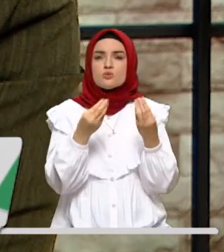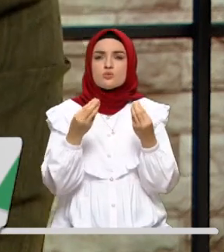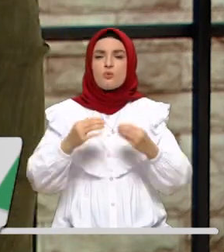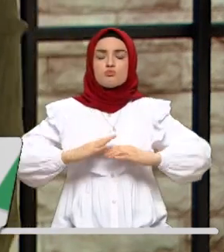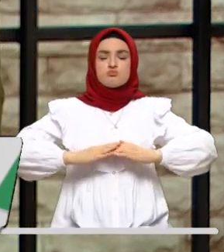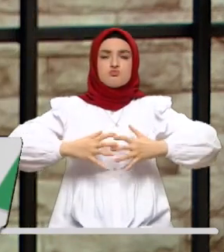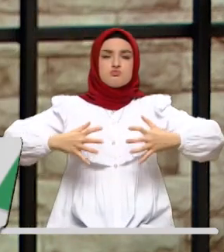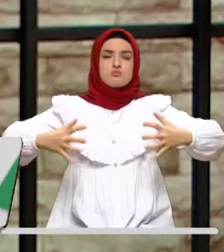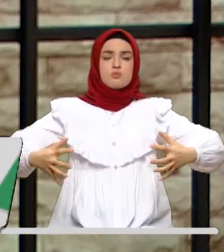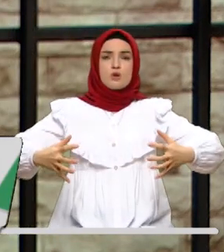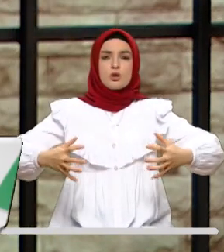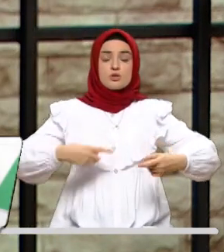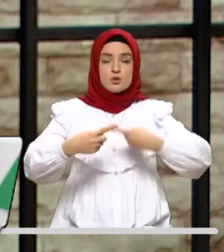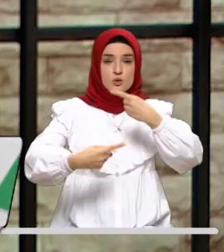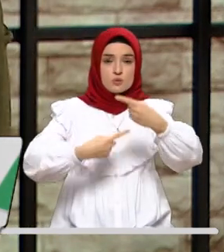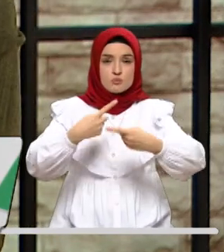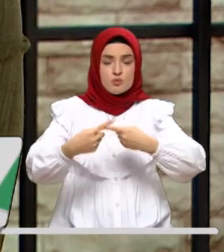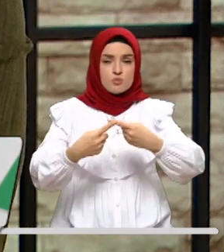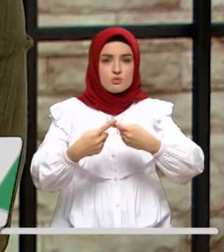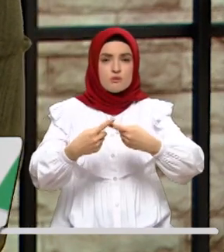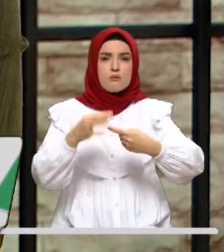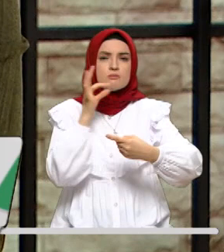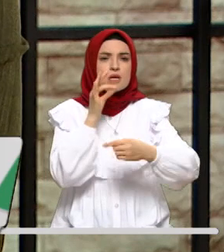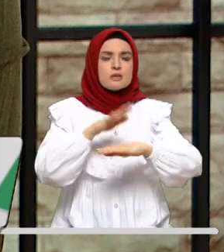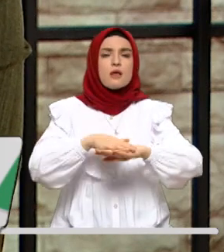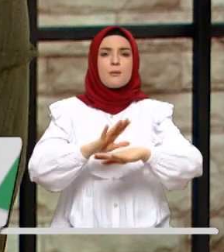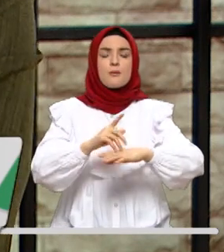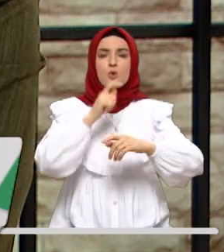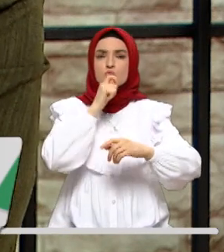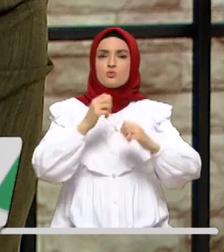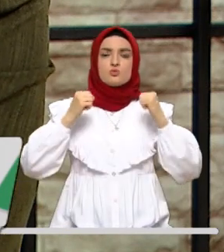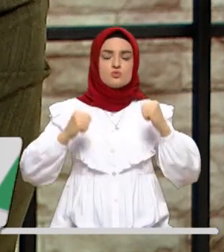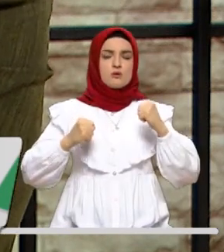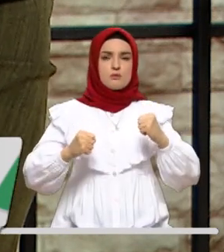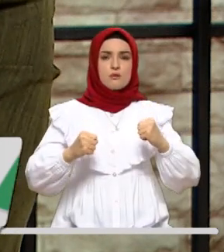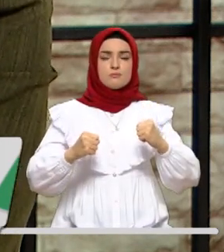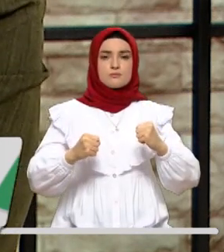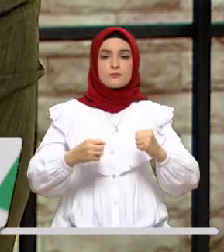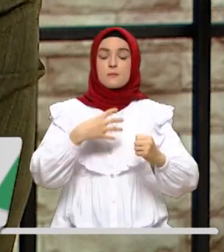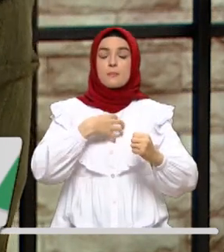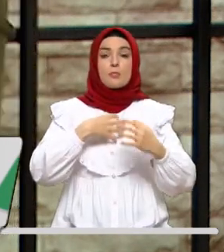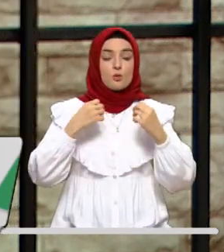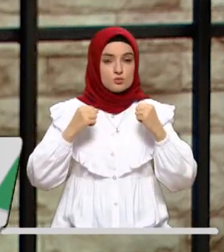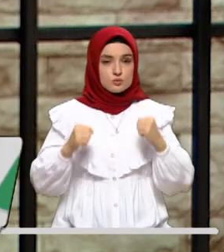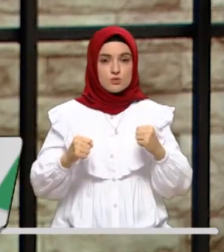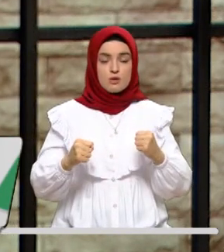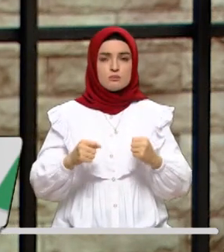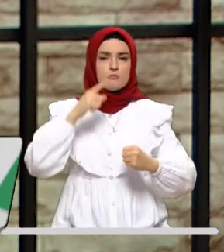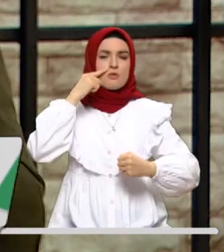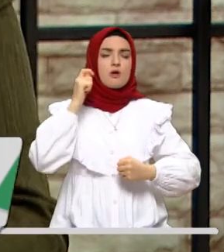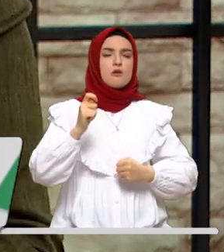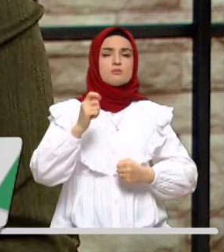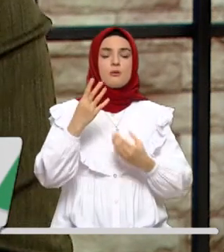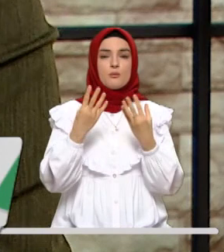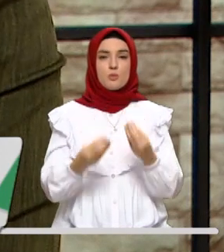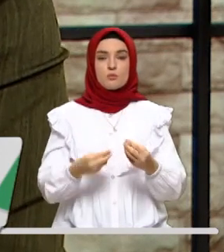geniş, soyları taklit etme. Sözün sağlam, sözü sağlam, özü sağlam. Adam ol, ırkına